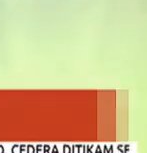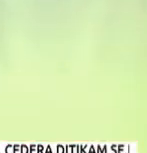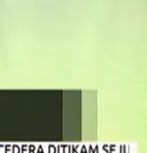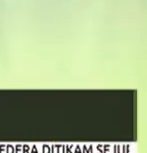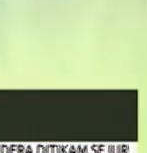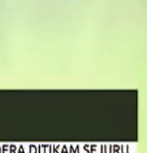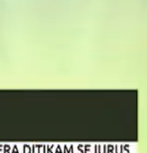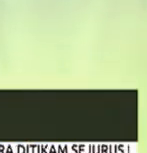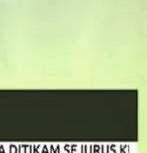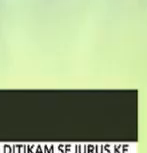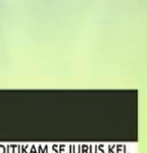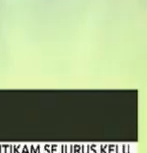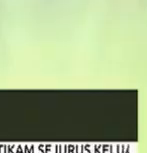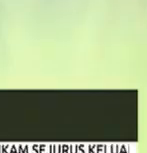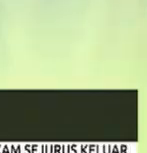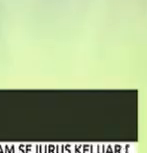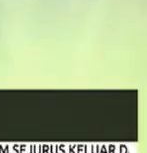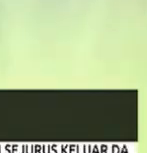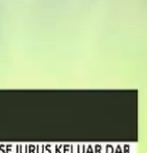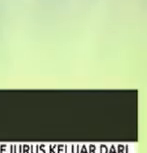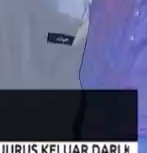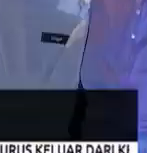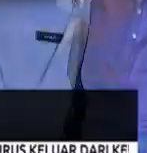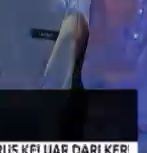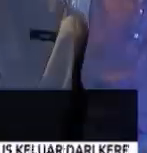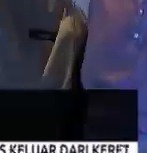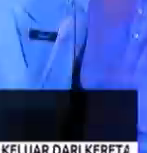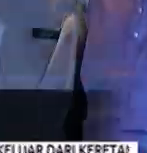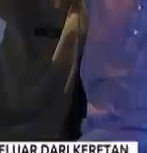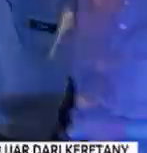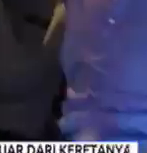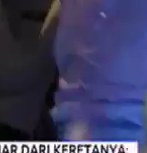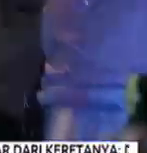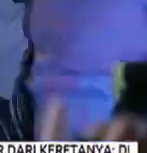Syukuri fitrah masyarakat majmuk elak adu domba.